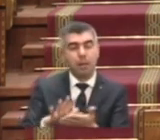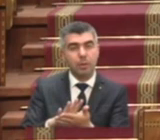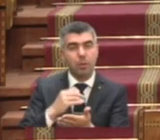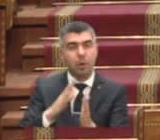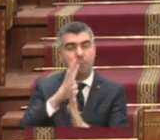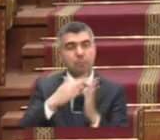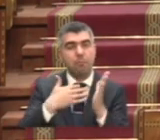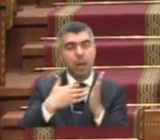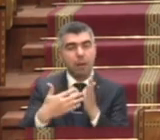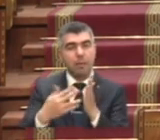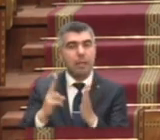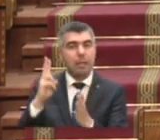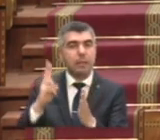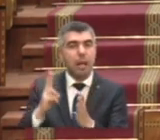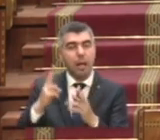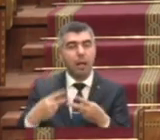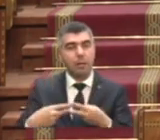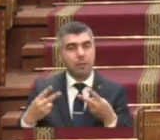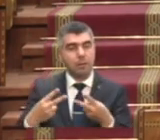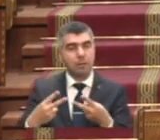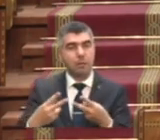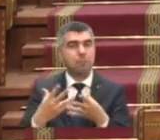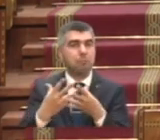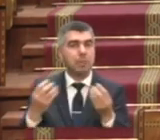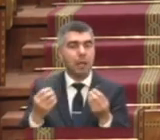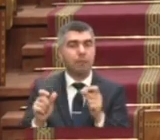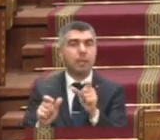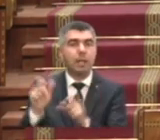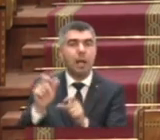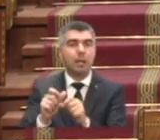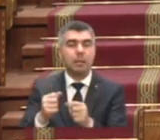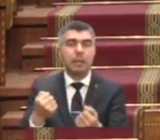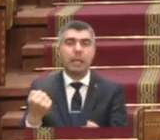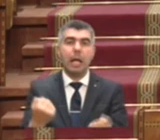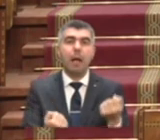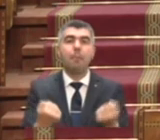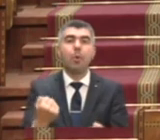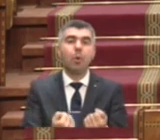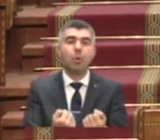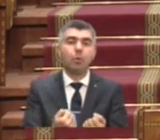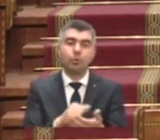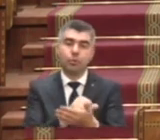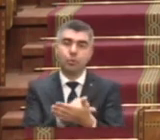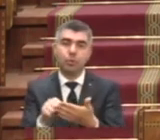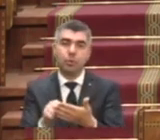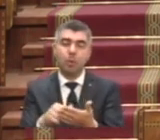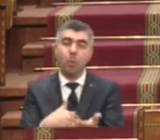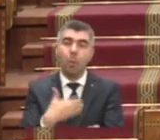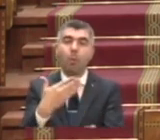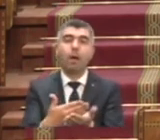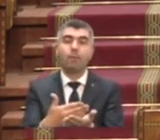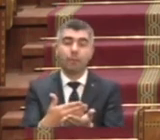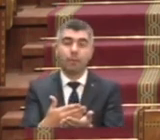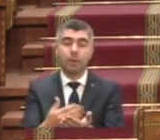برنامج انطلاقه راه العدد كبير ديال ديال ديال ديال, ديال, ديال المهنيين اللي خداو الكاميوات في هذا البرنامج وهما واقفين. راه الا ما